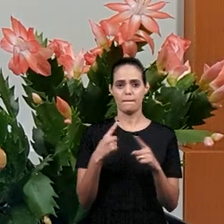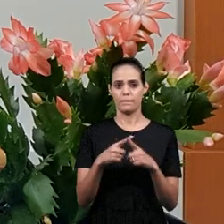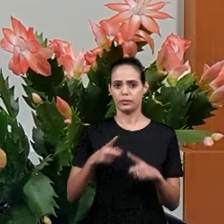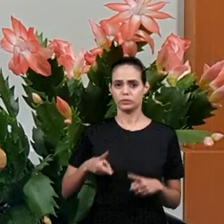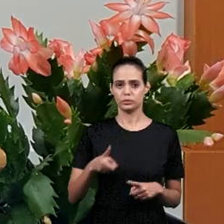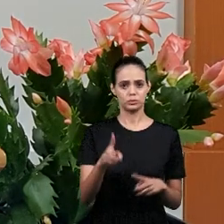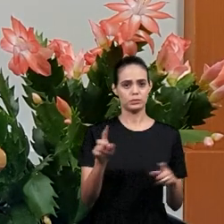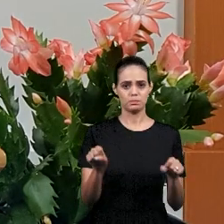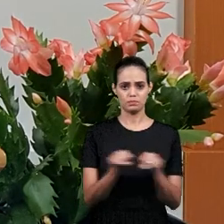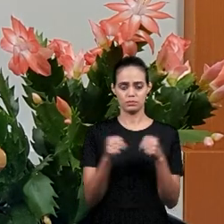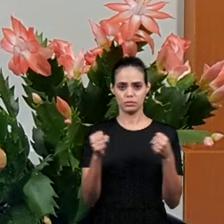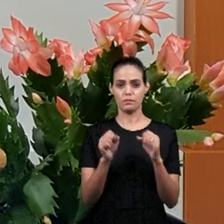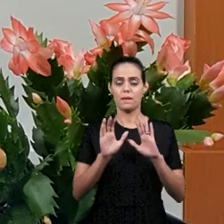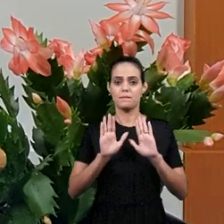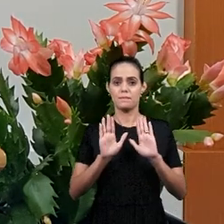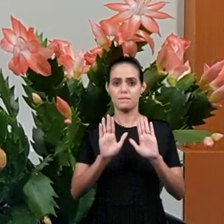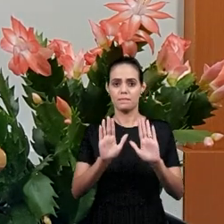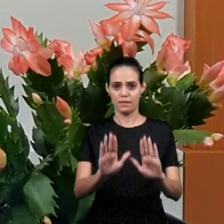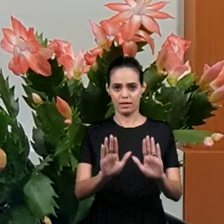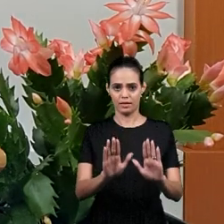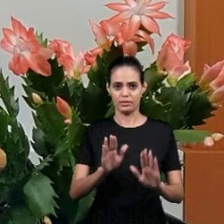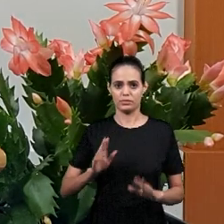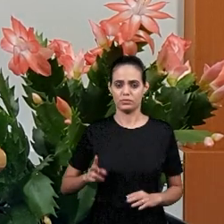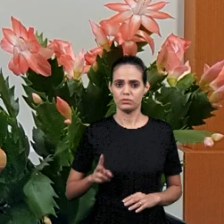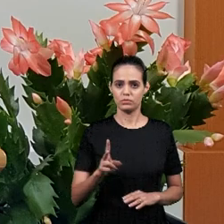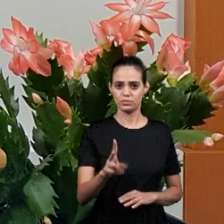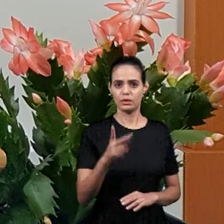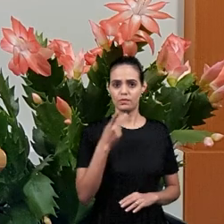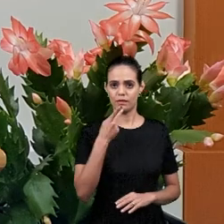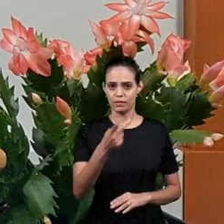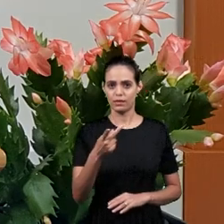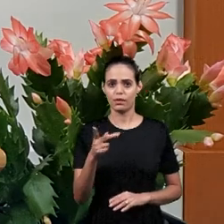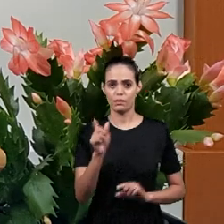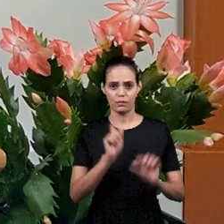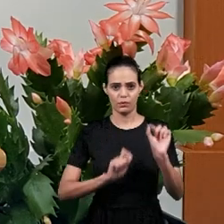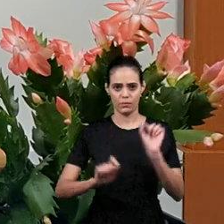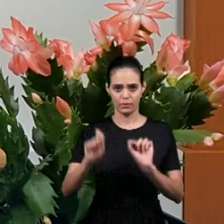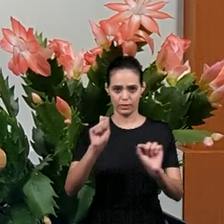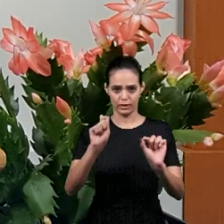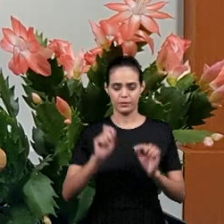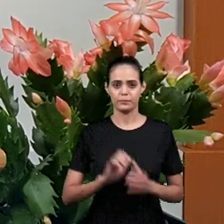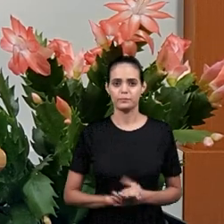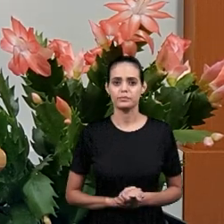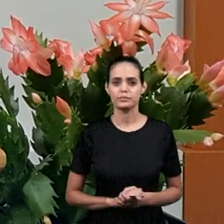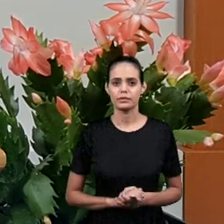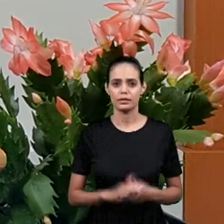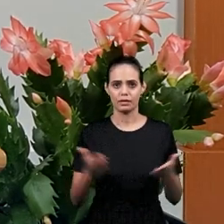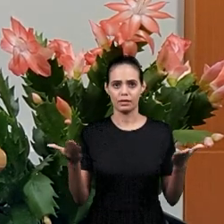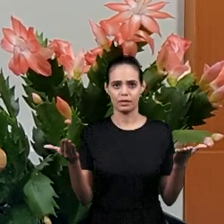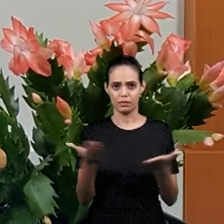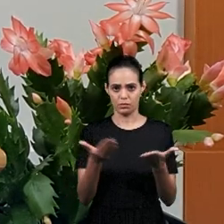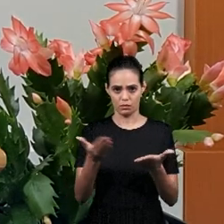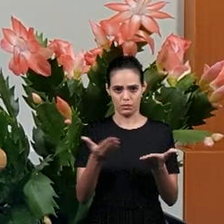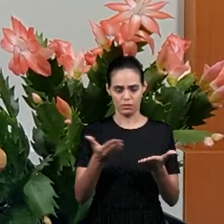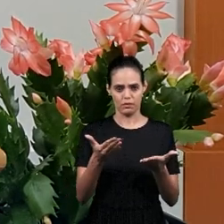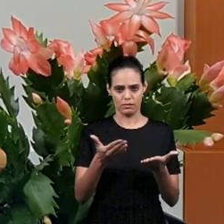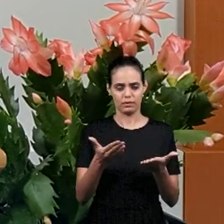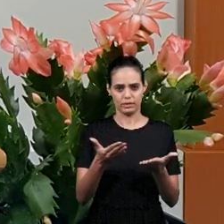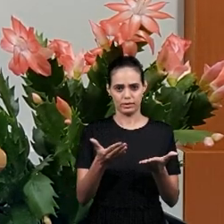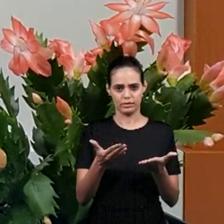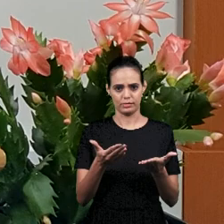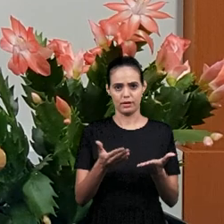notre bulletin. À partir de demain, vous pouvez accéder dans les réseaux